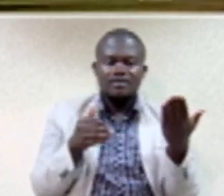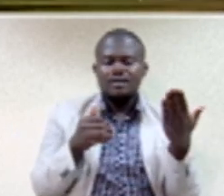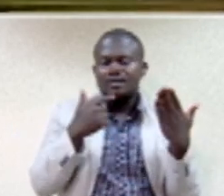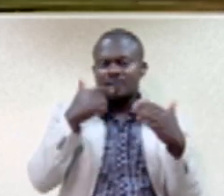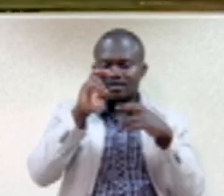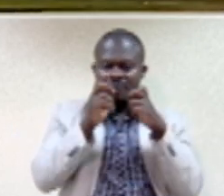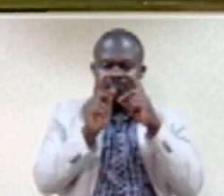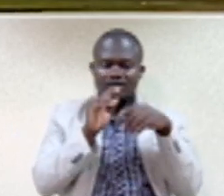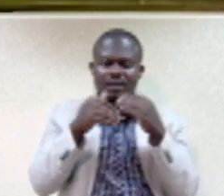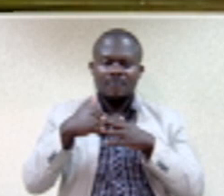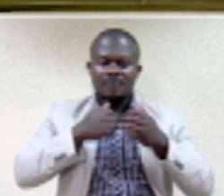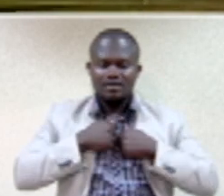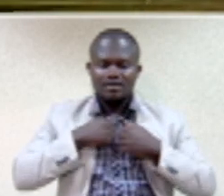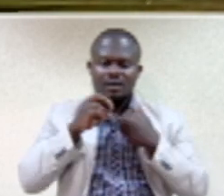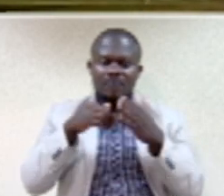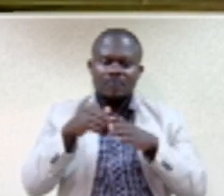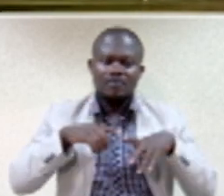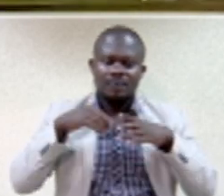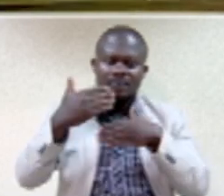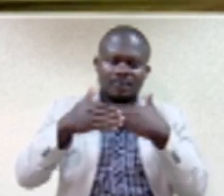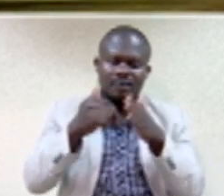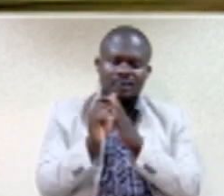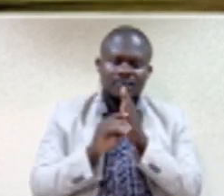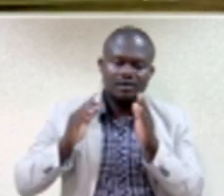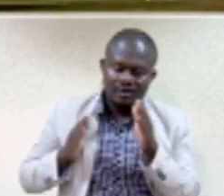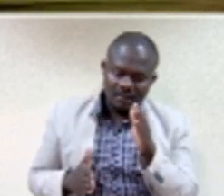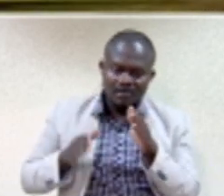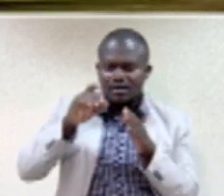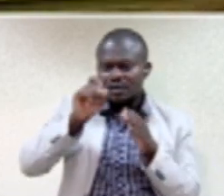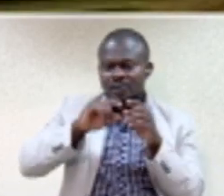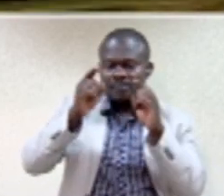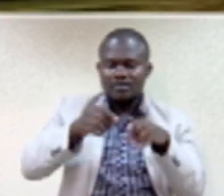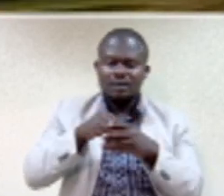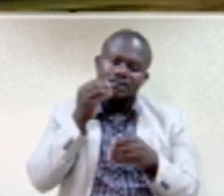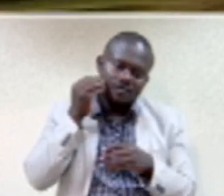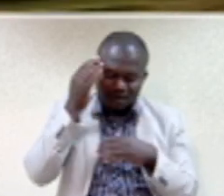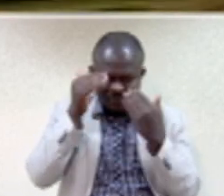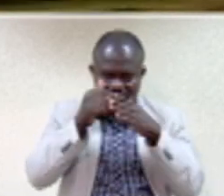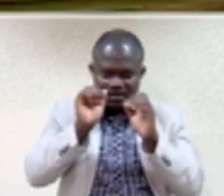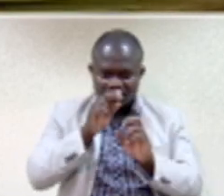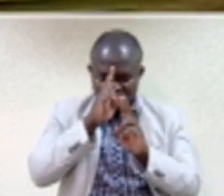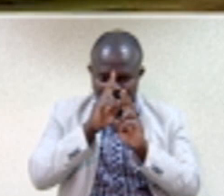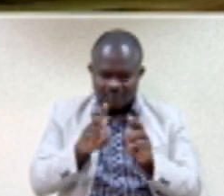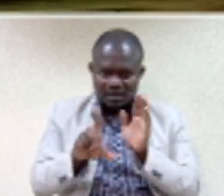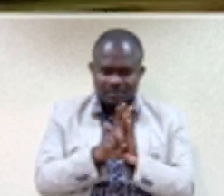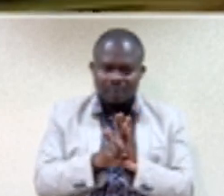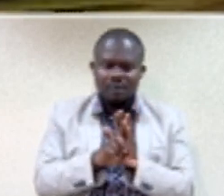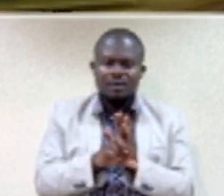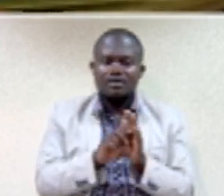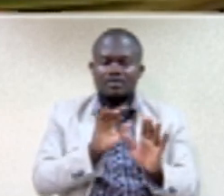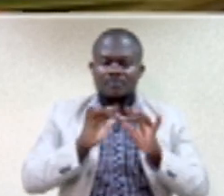navuga ko abanyarwanda cyangwa se abatuye hano mu karere ka Huye bashaka ko baba bageze mu rugo mu rwego rwo kubahiriza ingamba zo kwirinda icyorezo